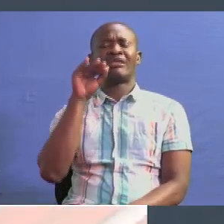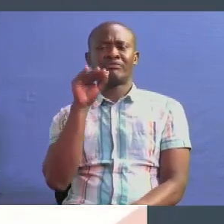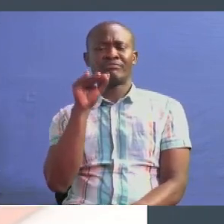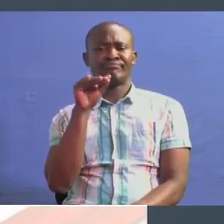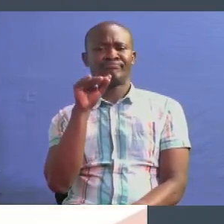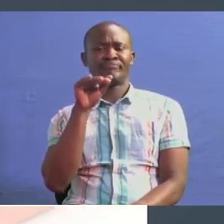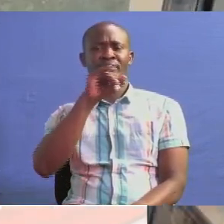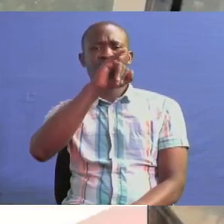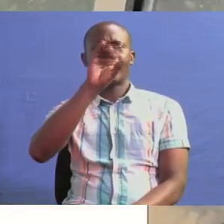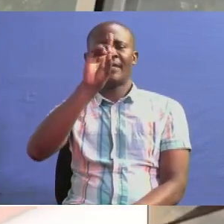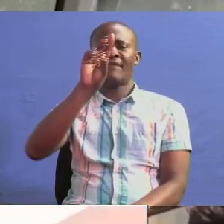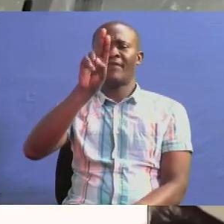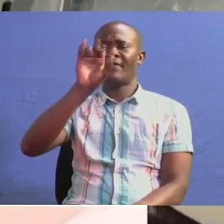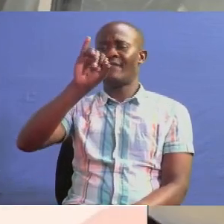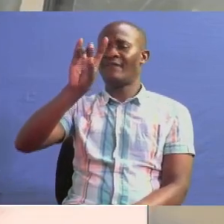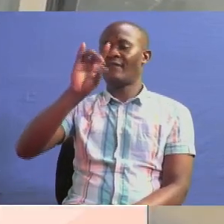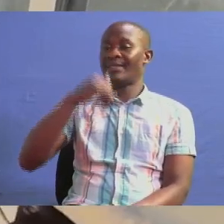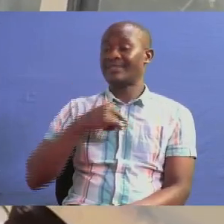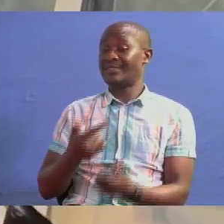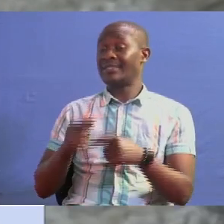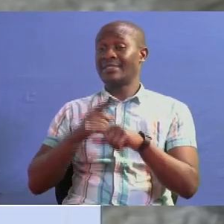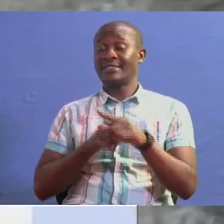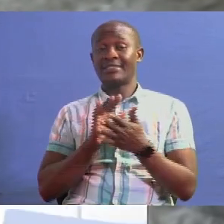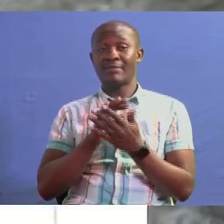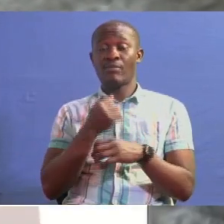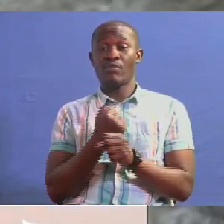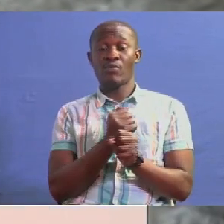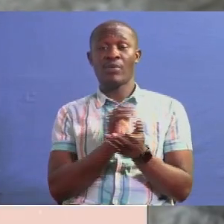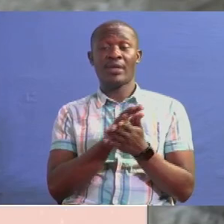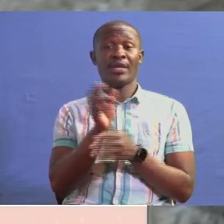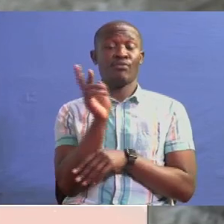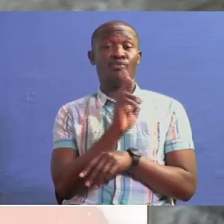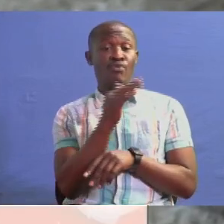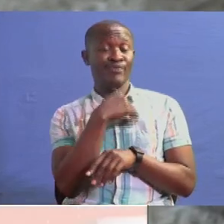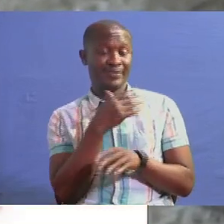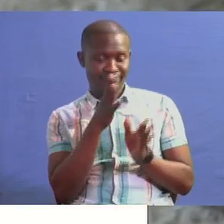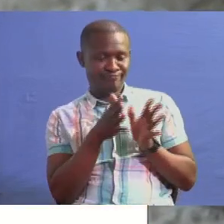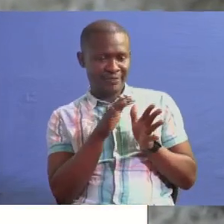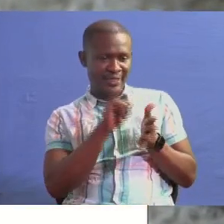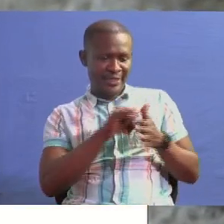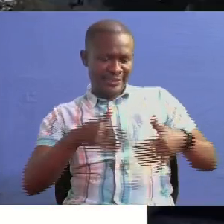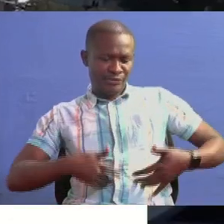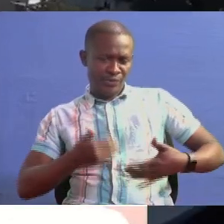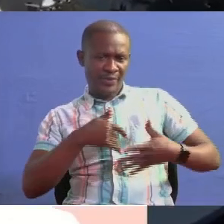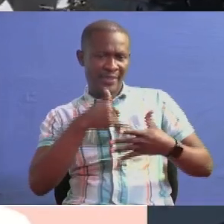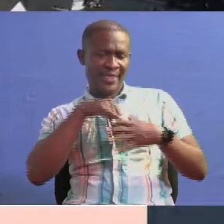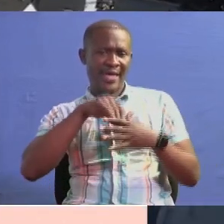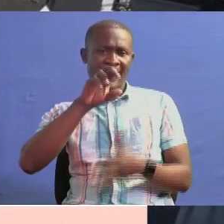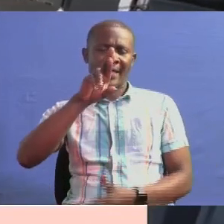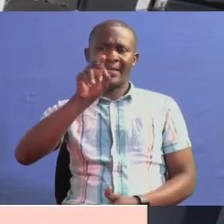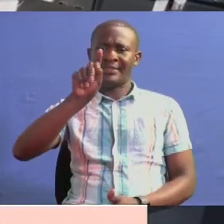Debbie Findling, ambaye alikutana na Jessica wakati akifanya kazi nchini Rwanda, alipanga kwa mwenyeji wa kijana huyo huko San Francisco.